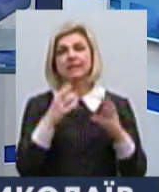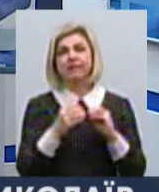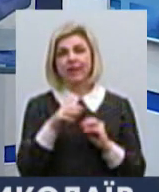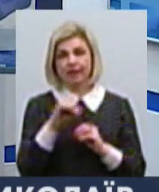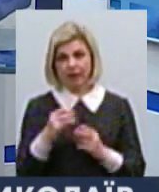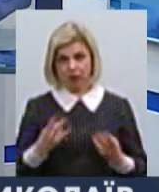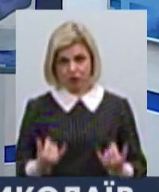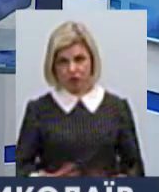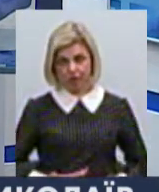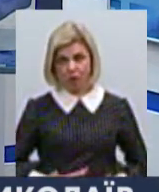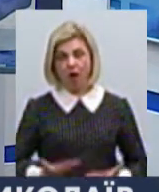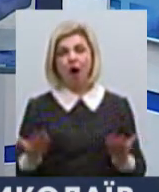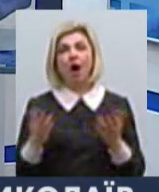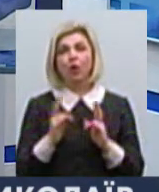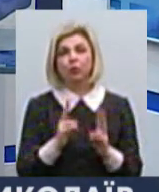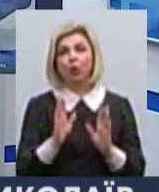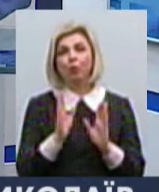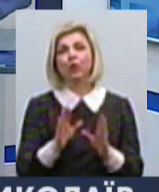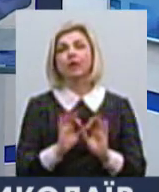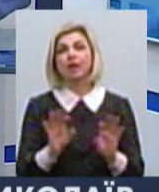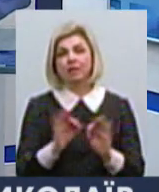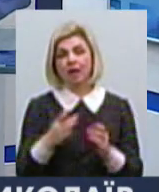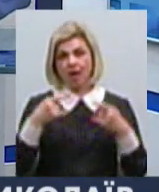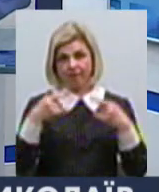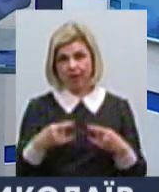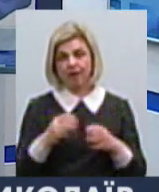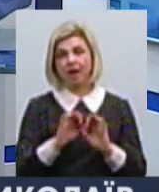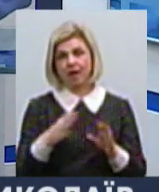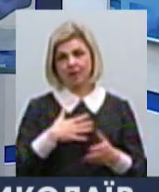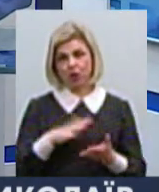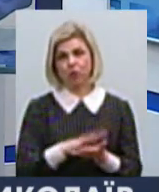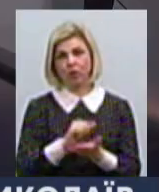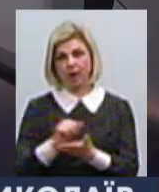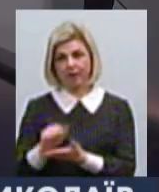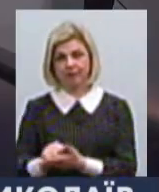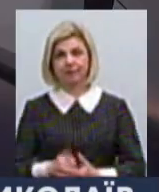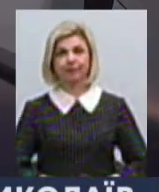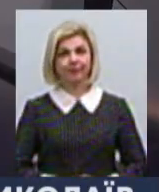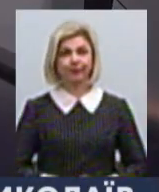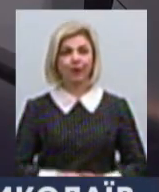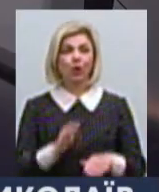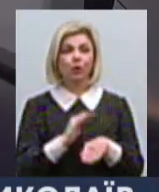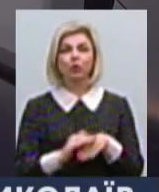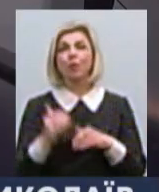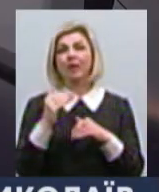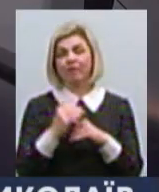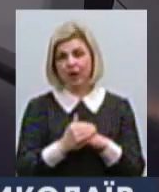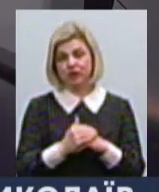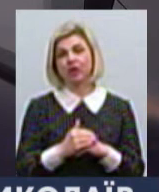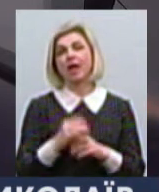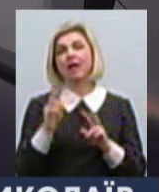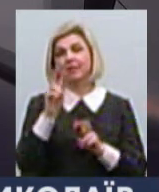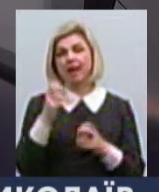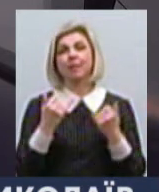тема сьогоднішньої програми та хто звітуватиме у прямому ефірі, розповість Анета Рашевська. Ането? Добрий вечір, Володя. Тема